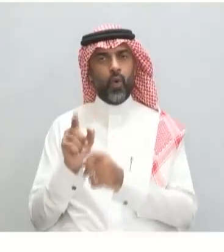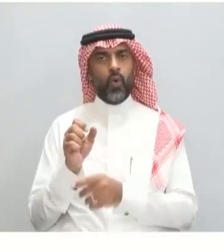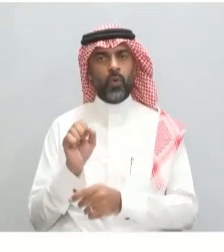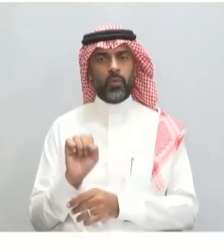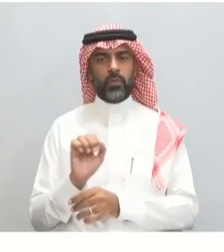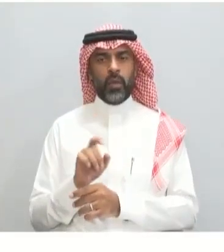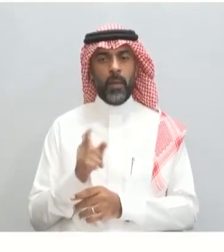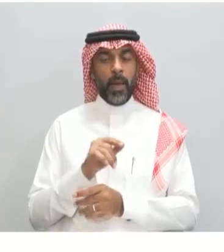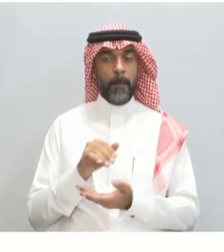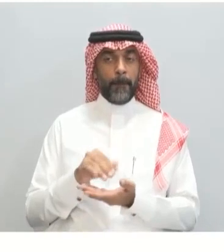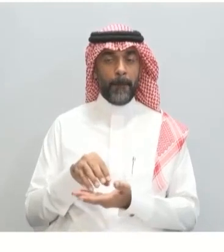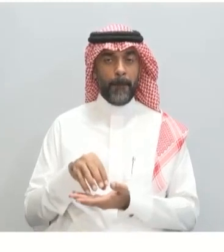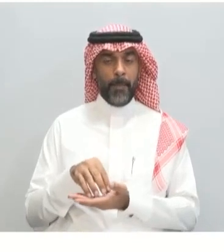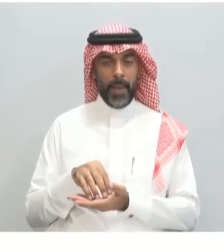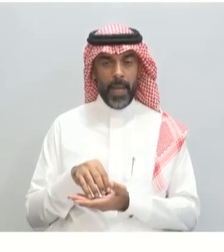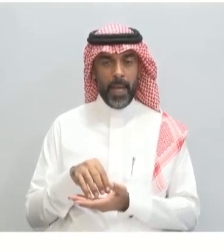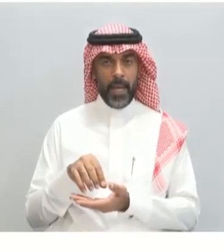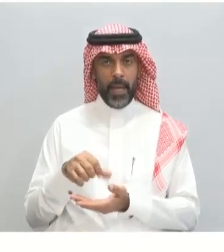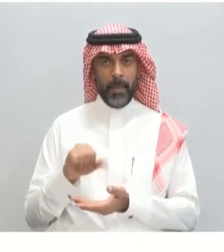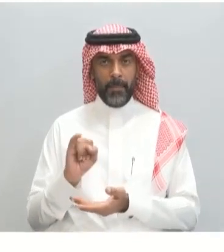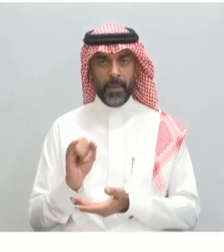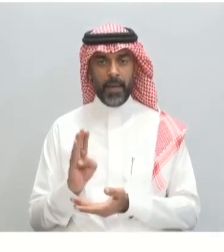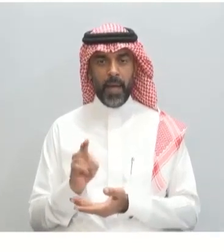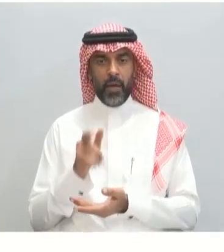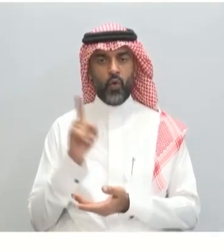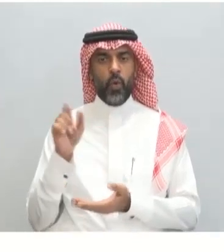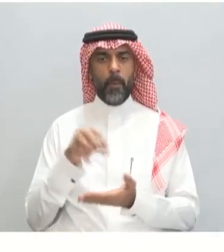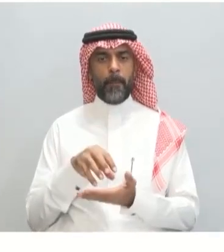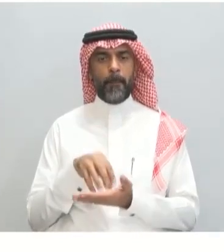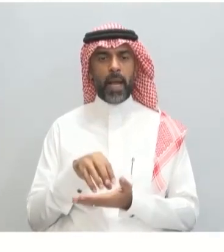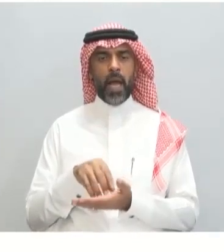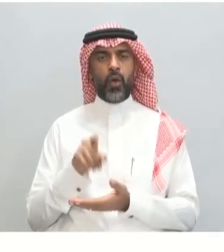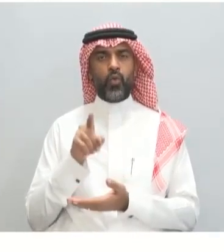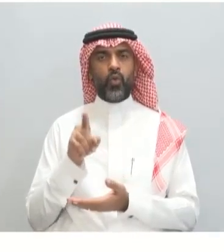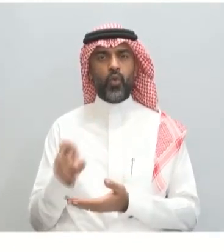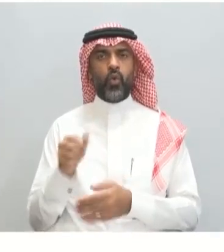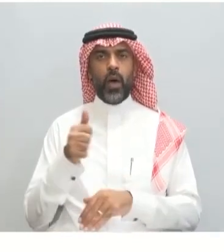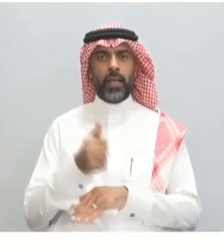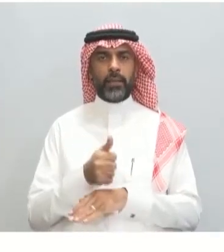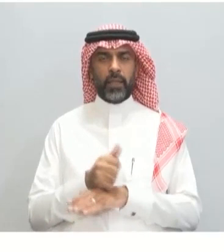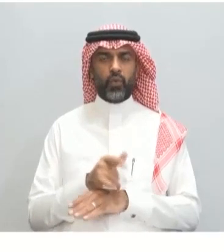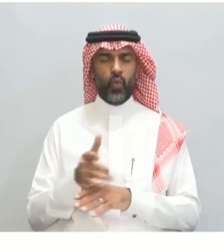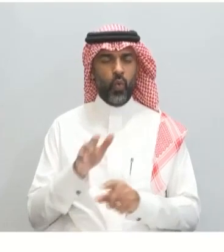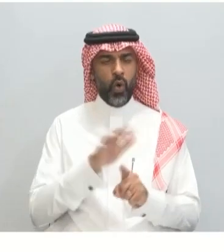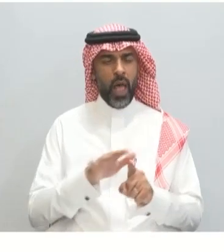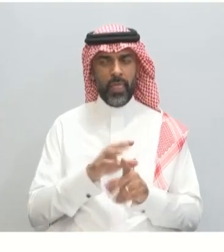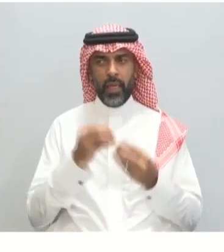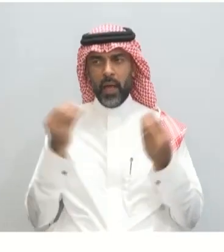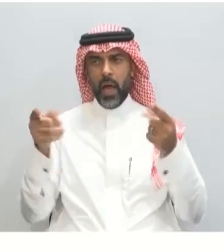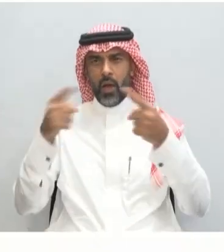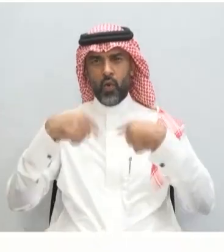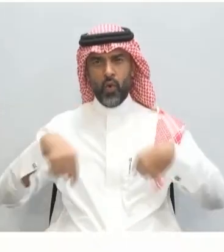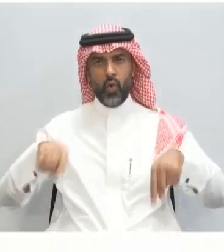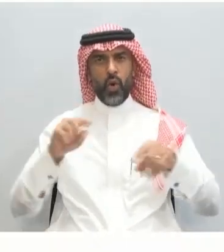المكانيه تؤمن بان المكان هو من يؤثر ابنائي وبناتي الطلاب على الطبيعه